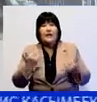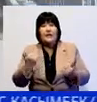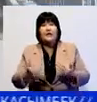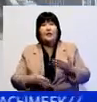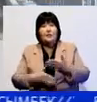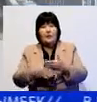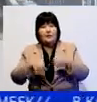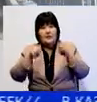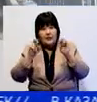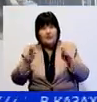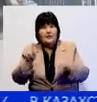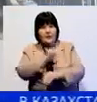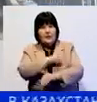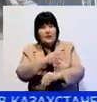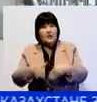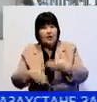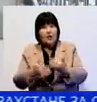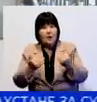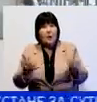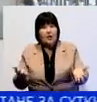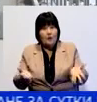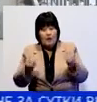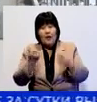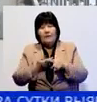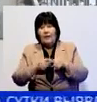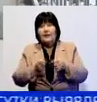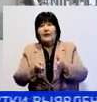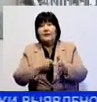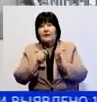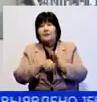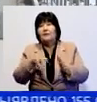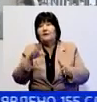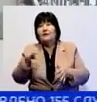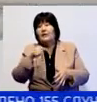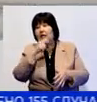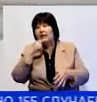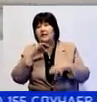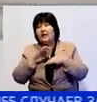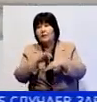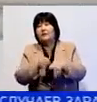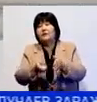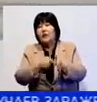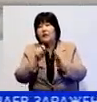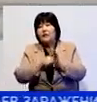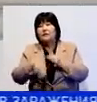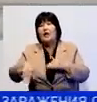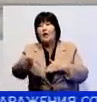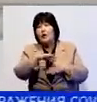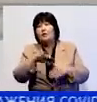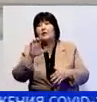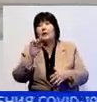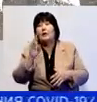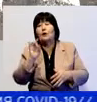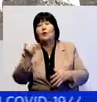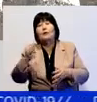оказана квалифицированная медицинская помощь. По данному факту, следственным отделом МВД России проводится расследование на комплексе «Байконур». По